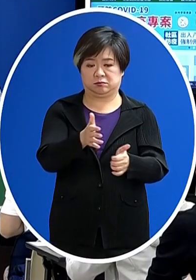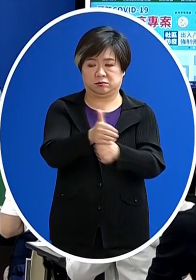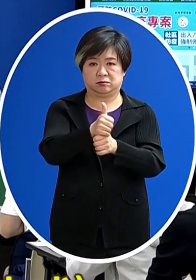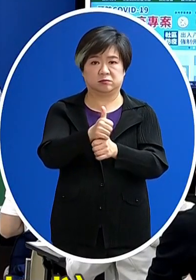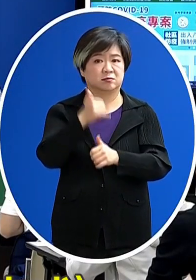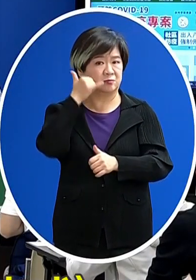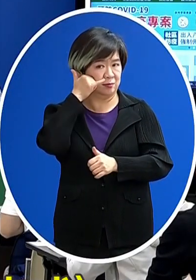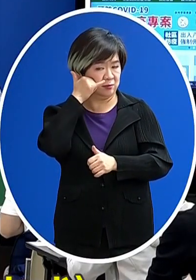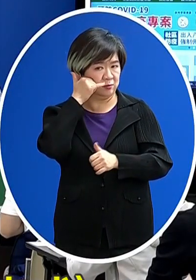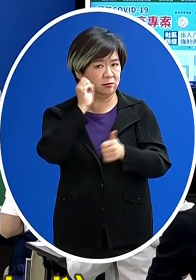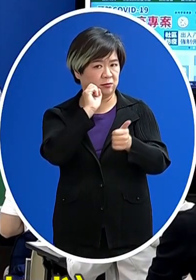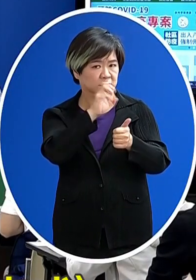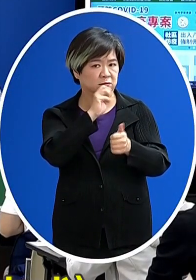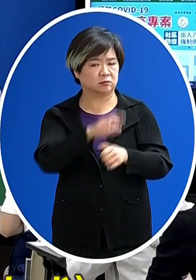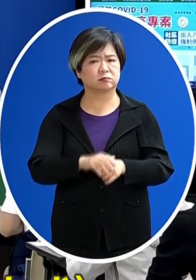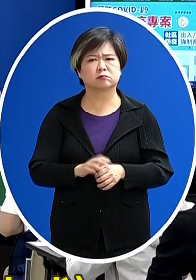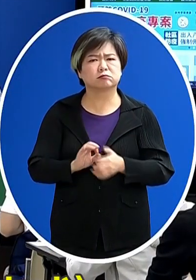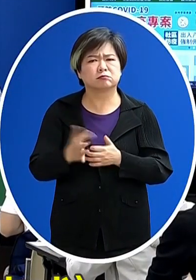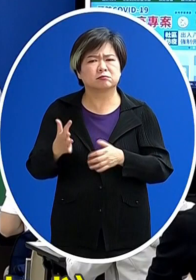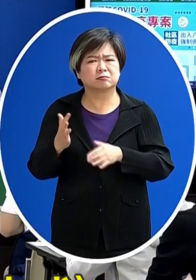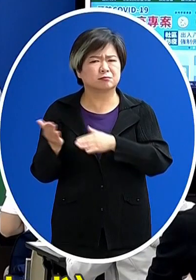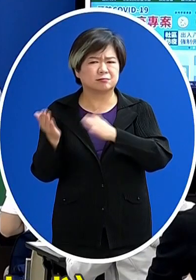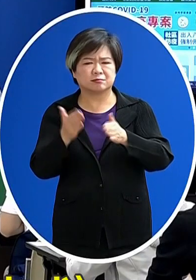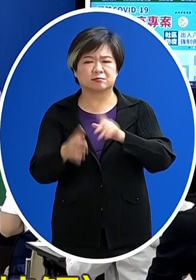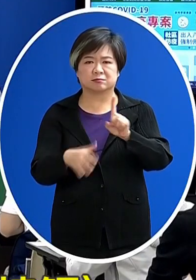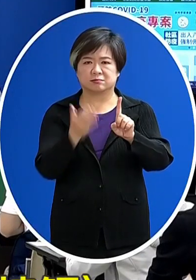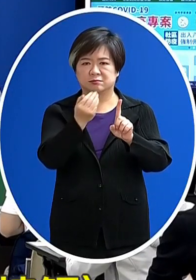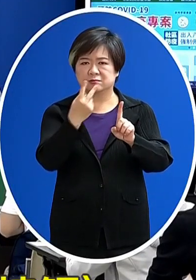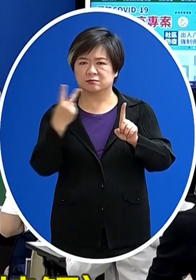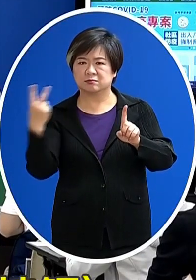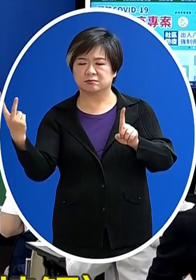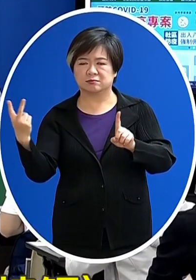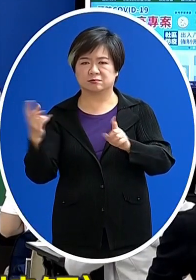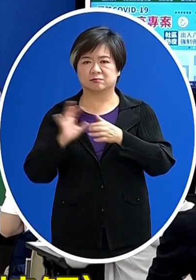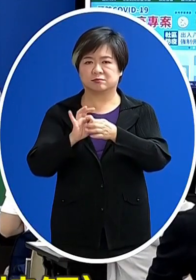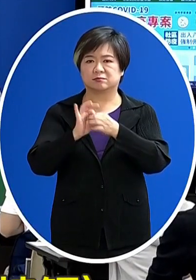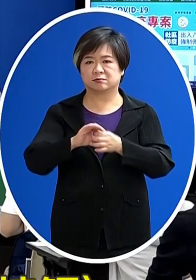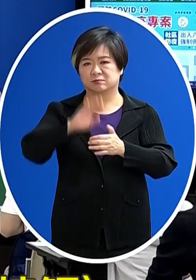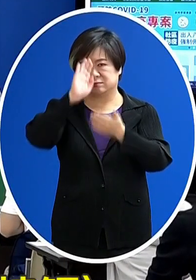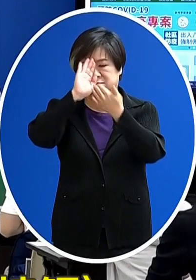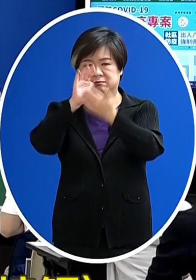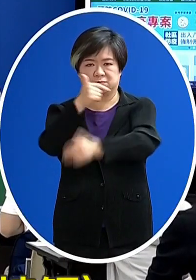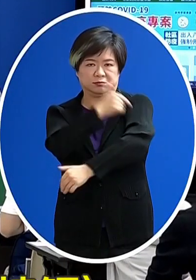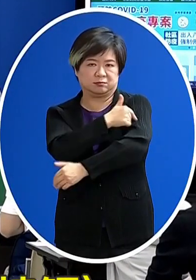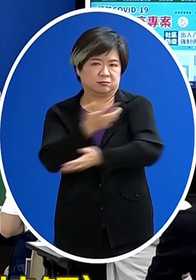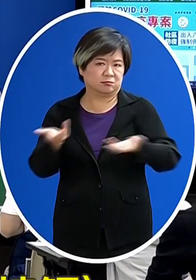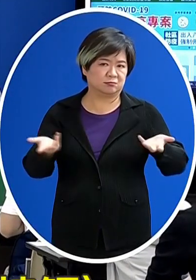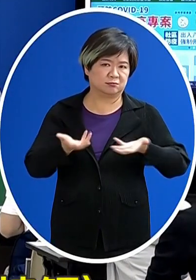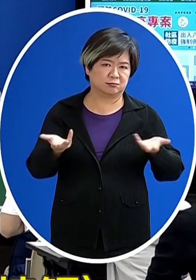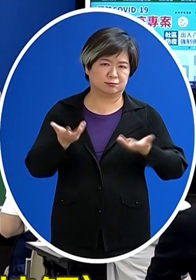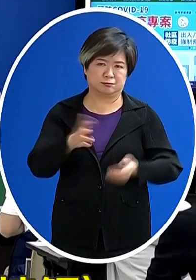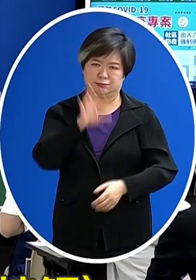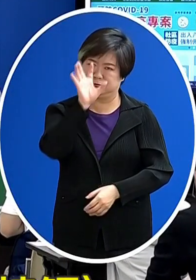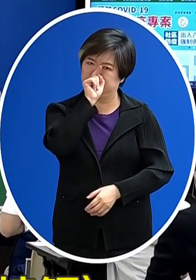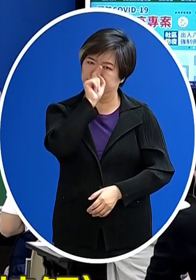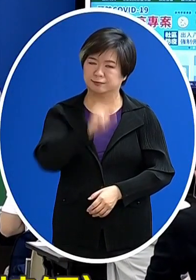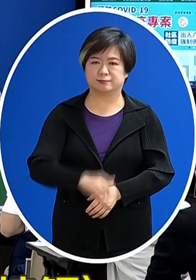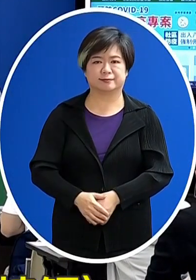吗？当初的这个怎么会是用这样的方式来做疫苗的购买采购的接触